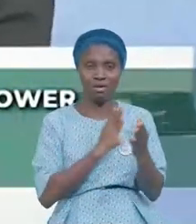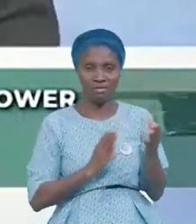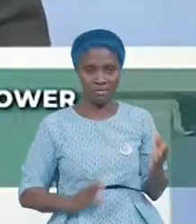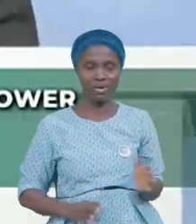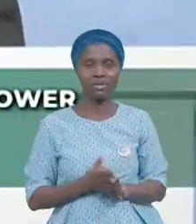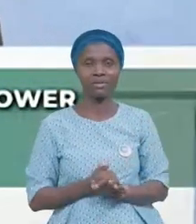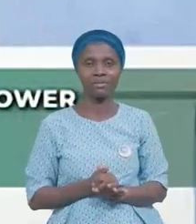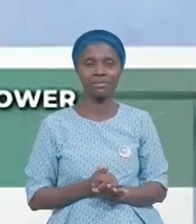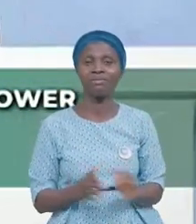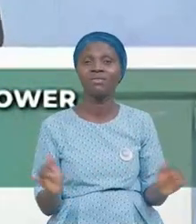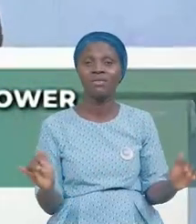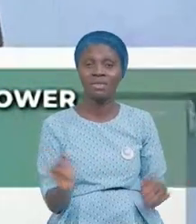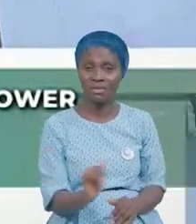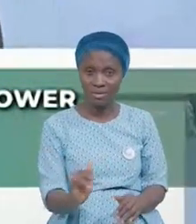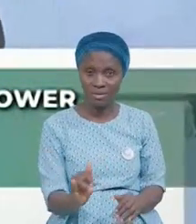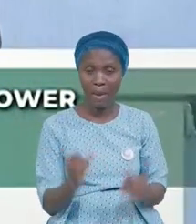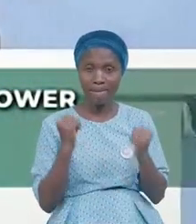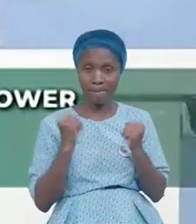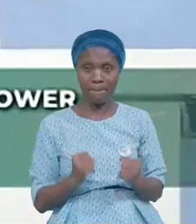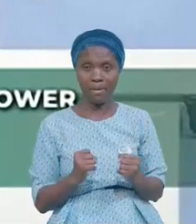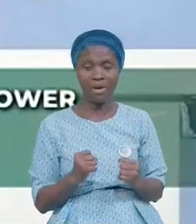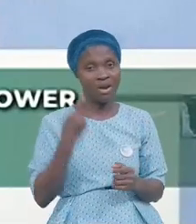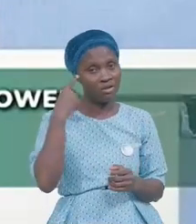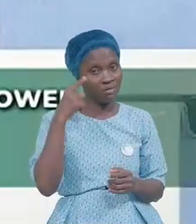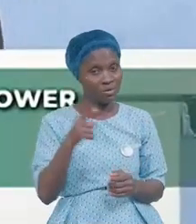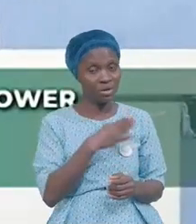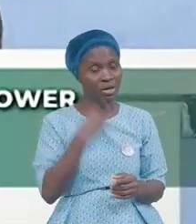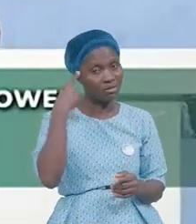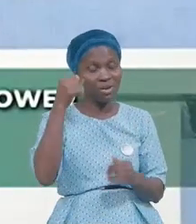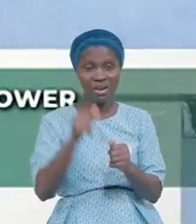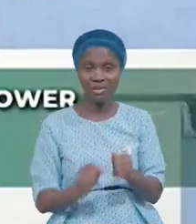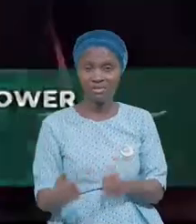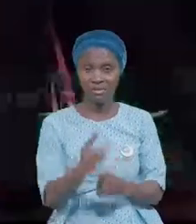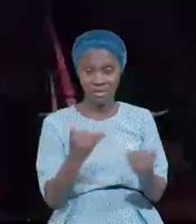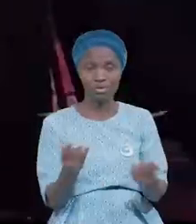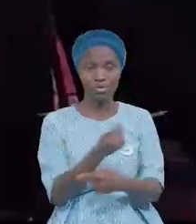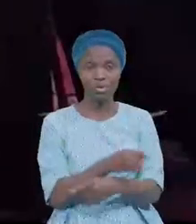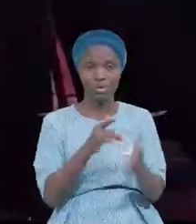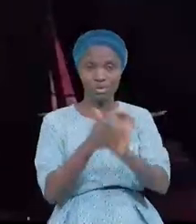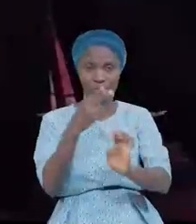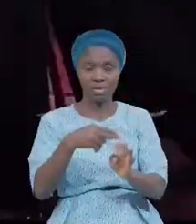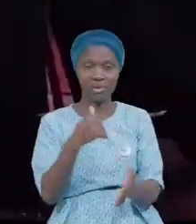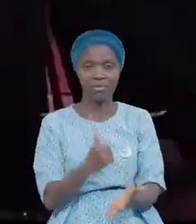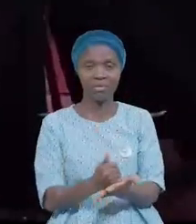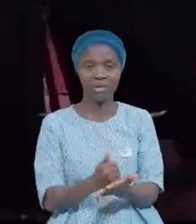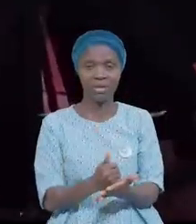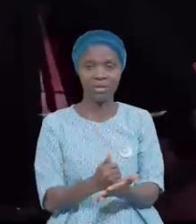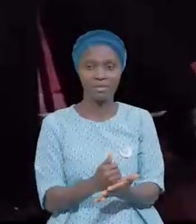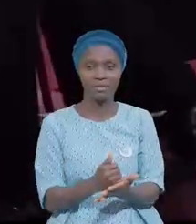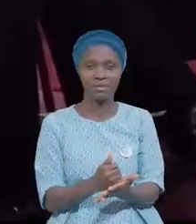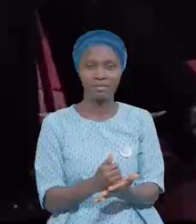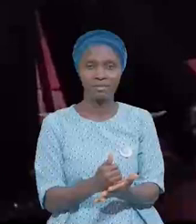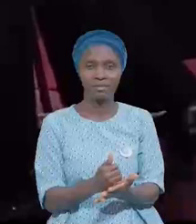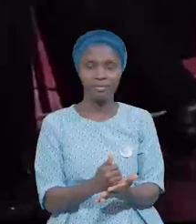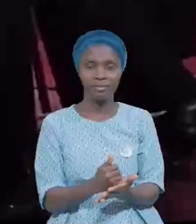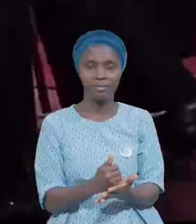La même puissance pour vous et pour tout le monde aujourd'hui au nom de Jésus. Il